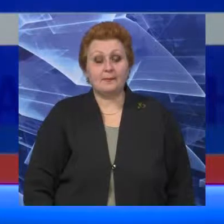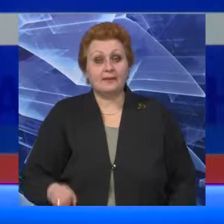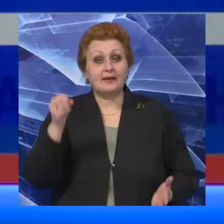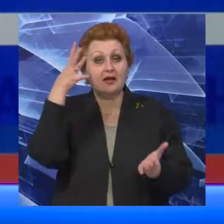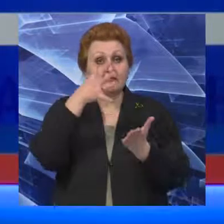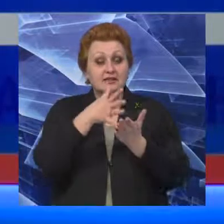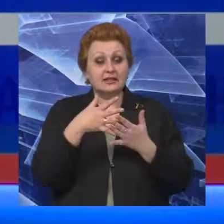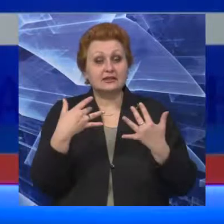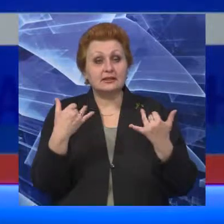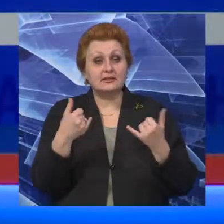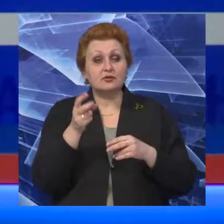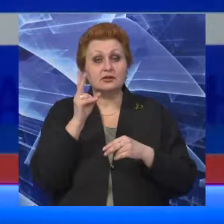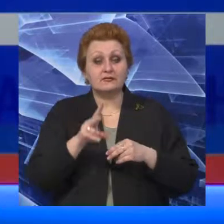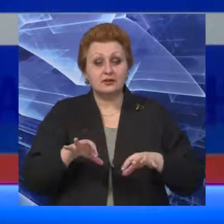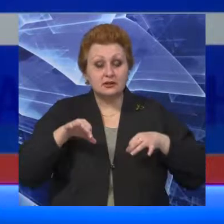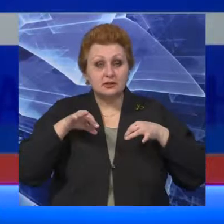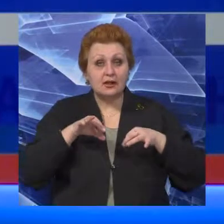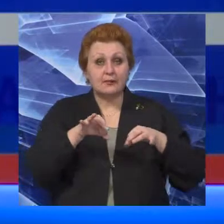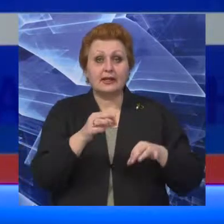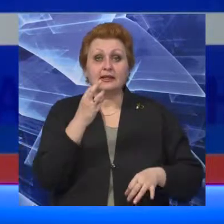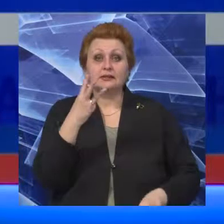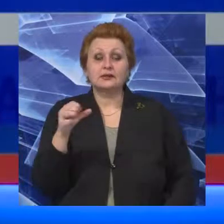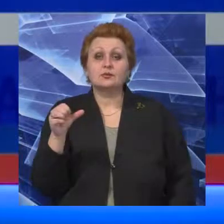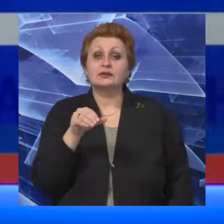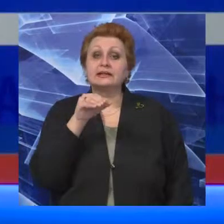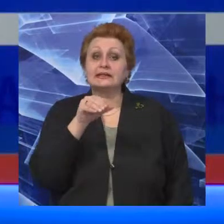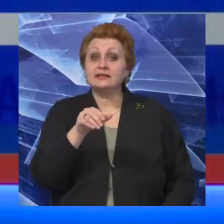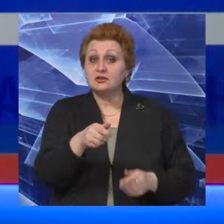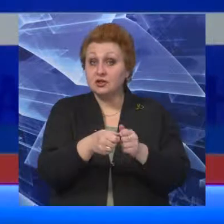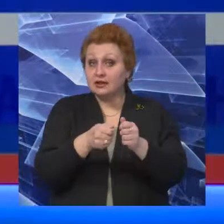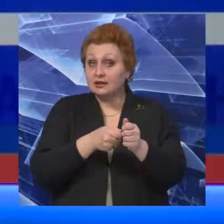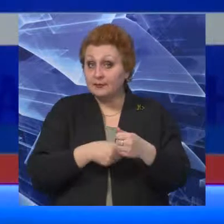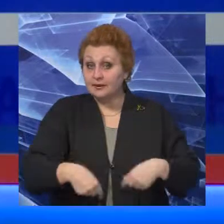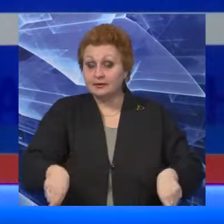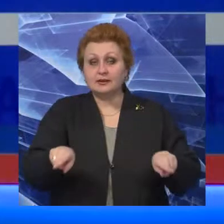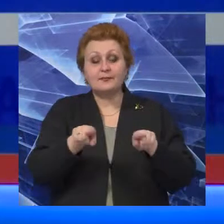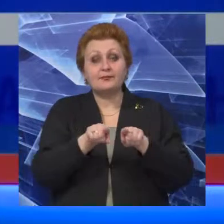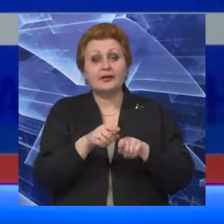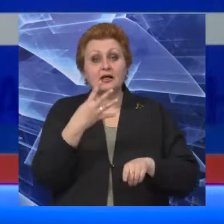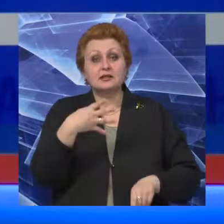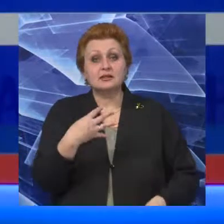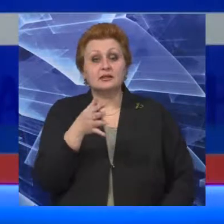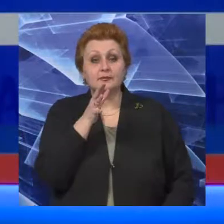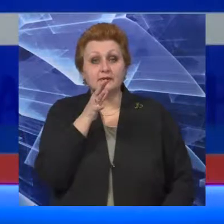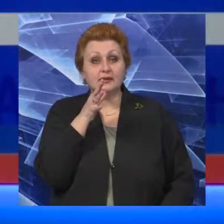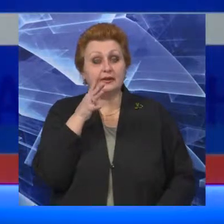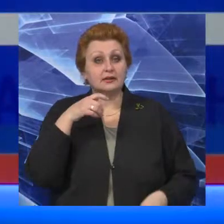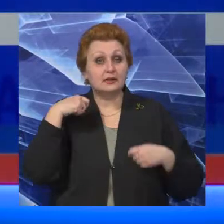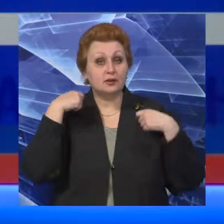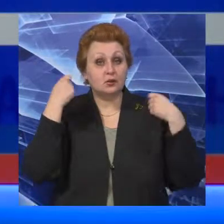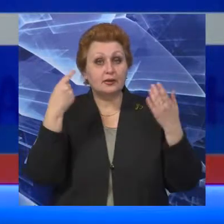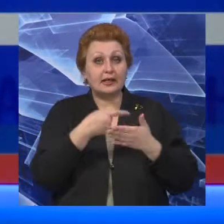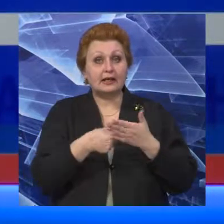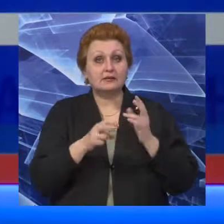В краевом центре сегодня завершился автопробег протяженностью более 3500 километров. Таким марафоном свой 45-летний юбилей